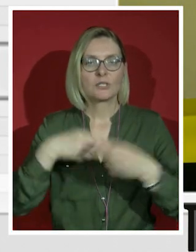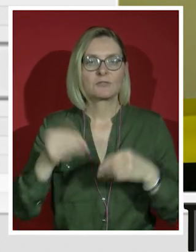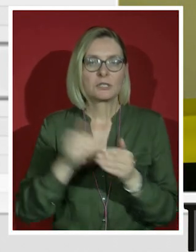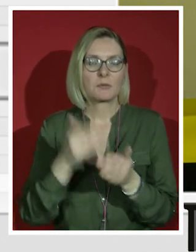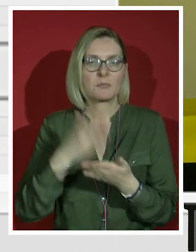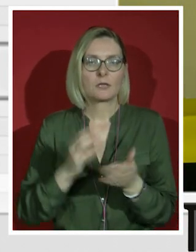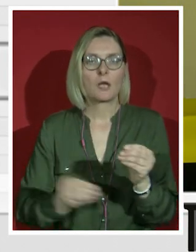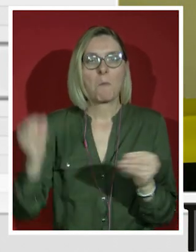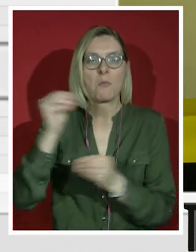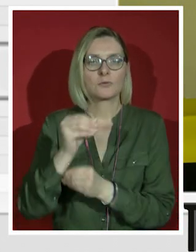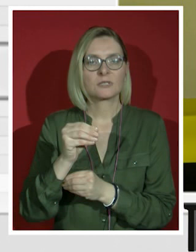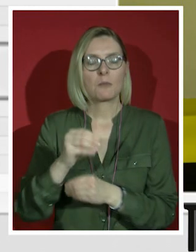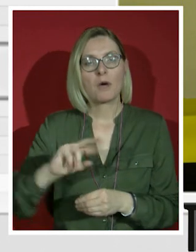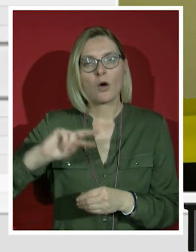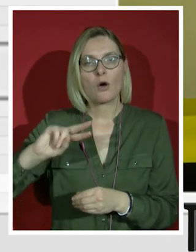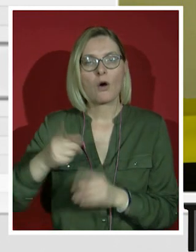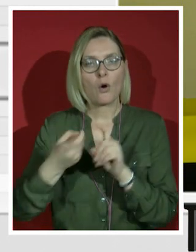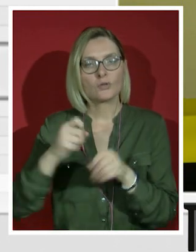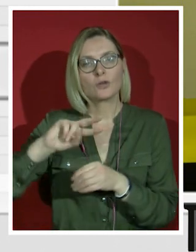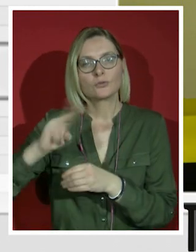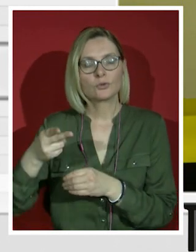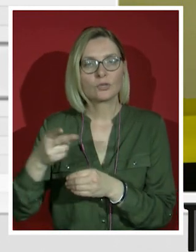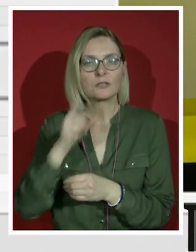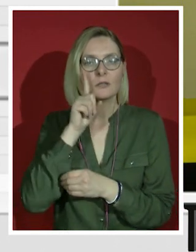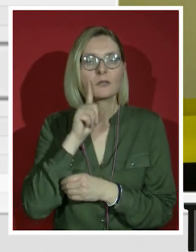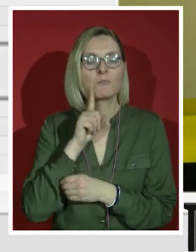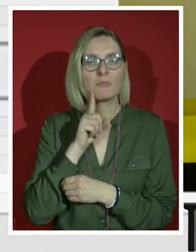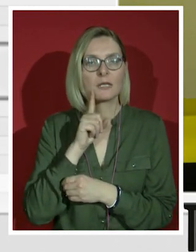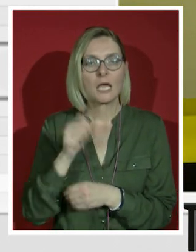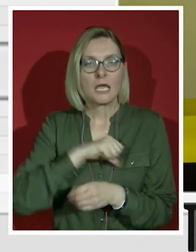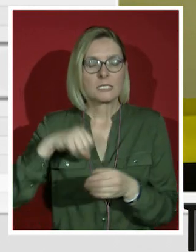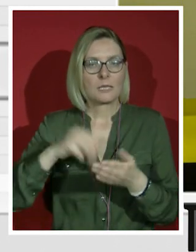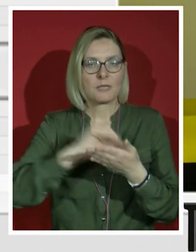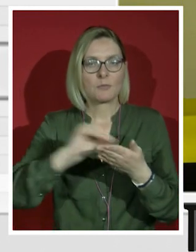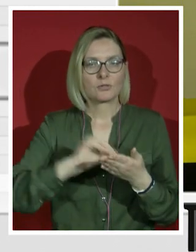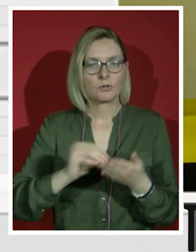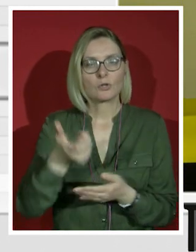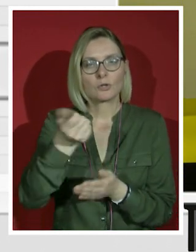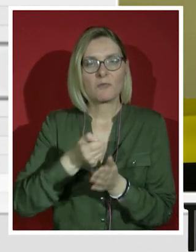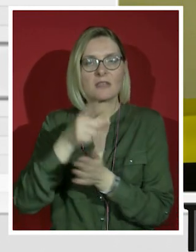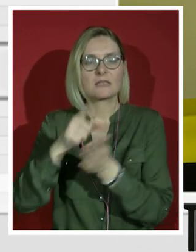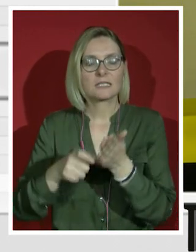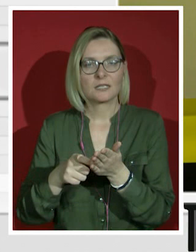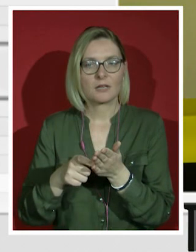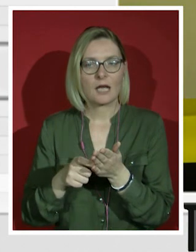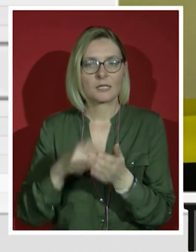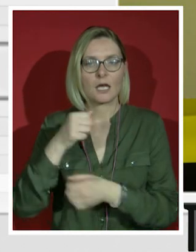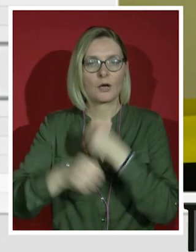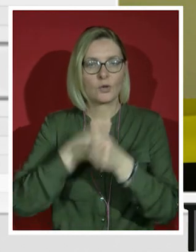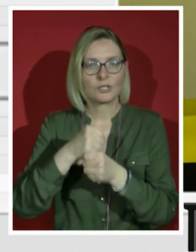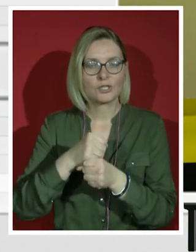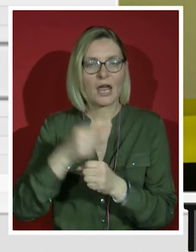цена од конвенционалните. Абсолютно. Самата процедура за регистрација, добивањето сертификат, односно годишните